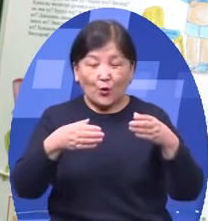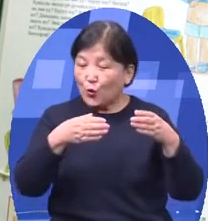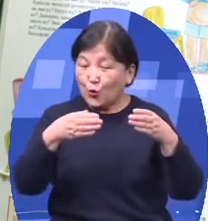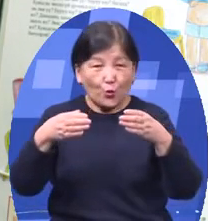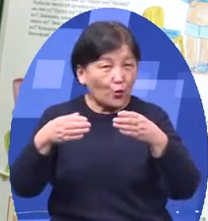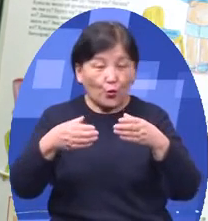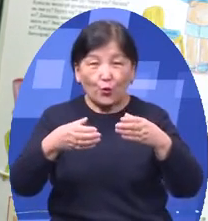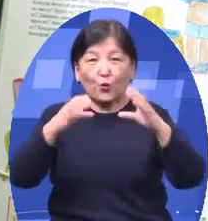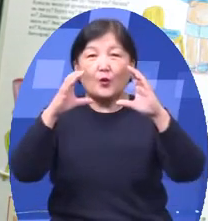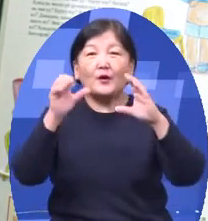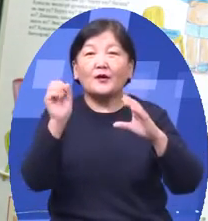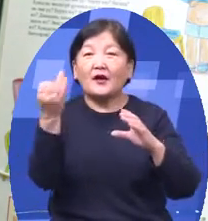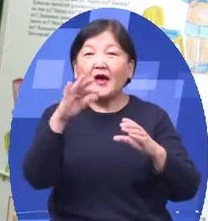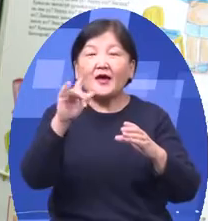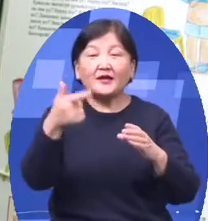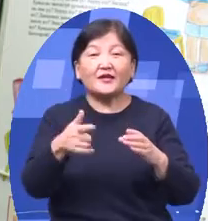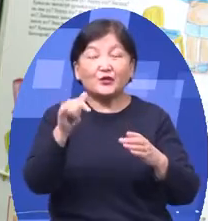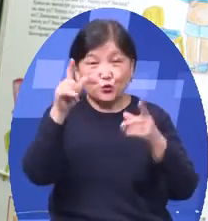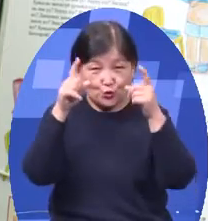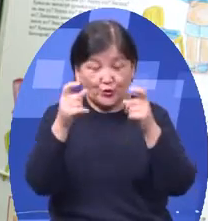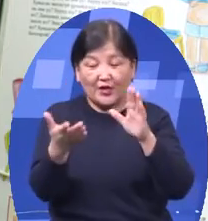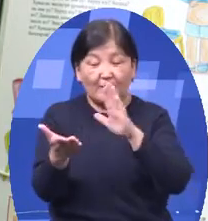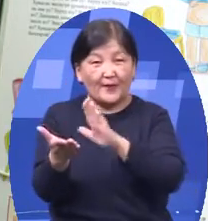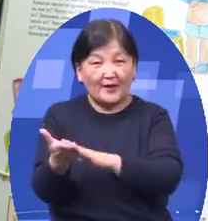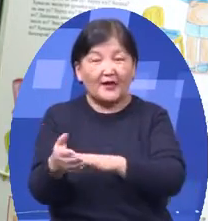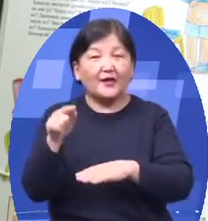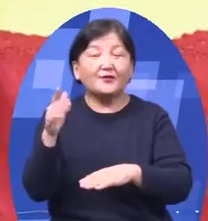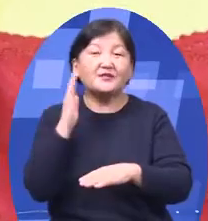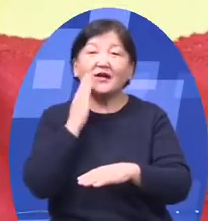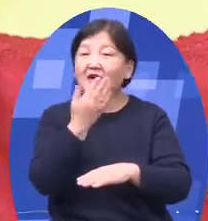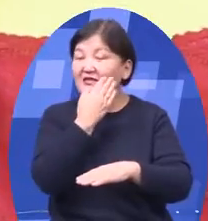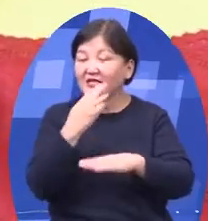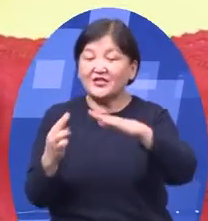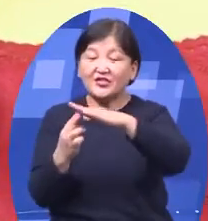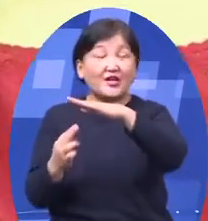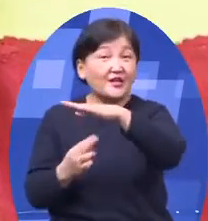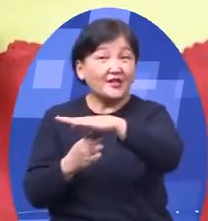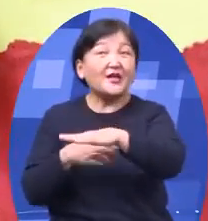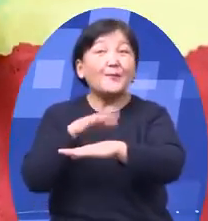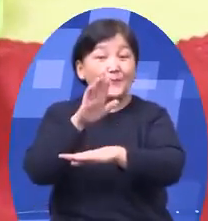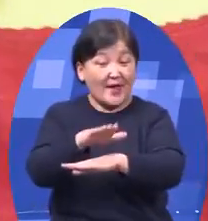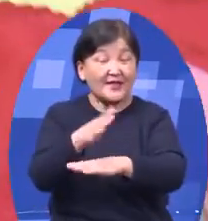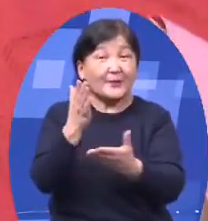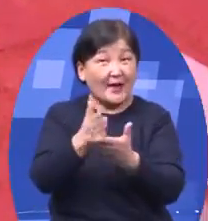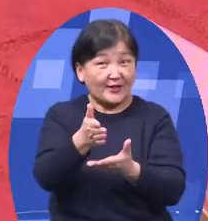айрагны зургийг наал. Энэ бүгдээрээ цагаан сарын ширээнд маань байдаг зүйлүүд байх нь шүү дээ.